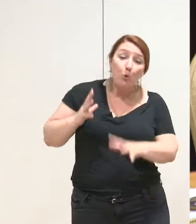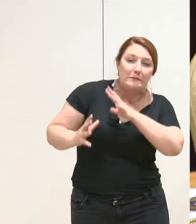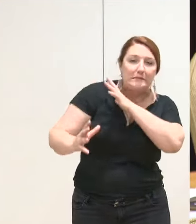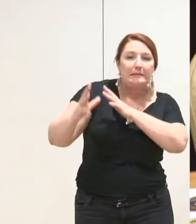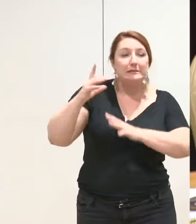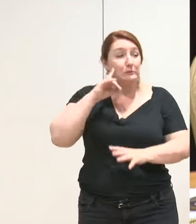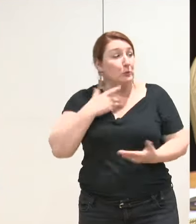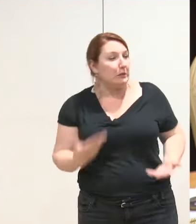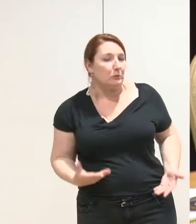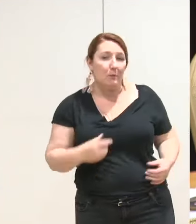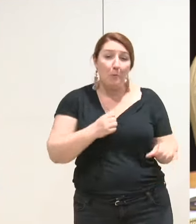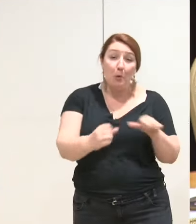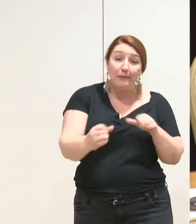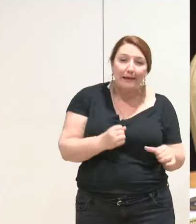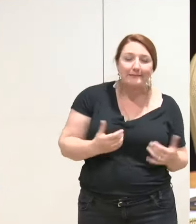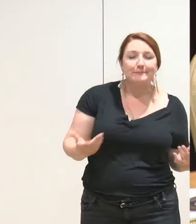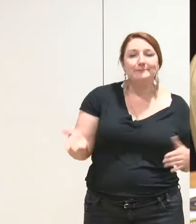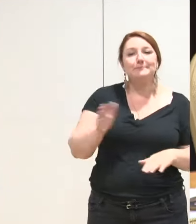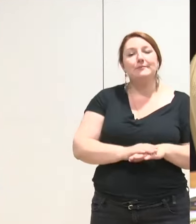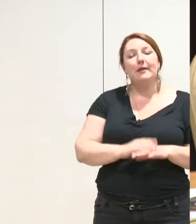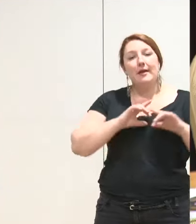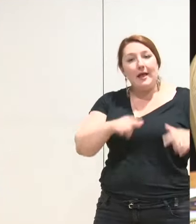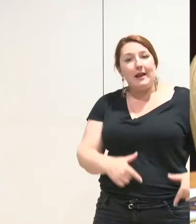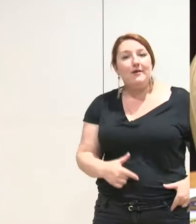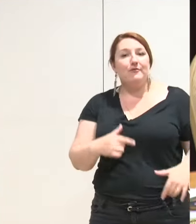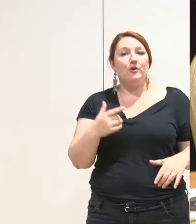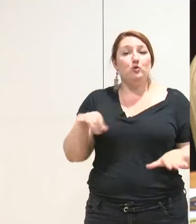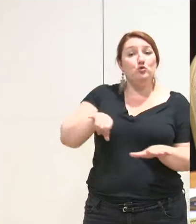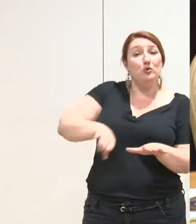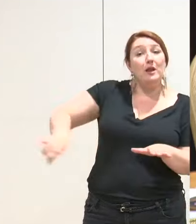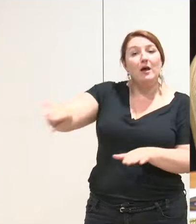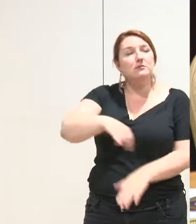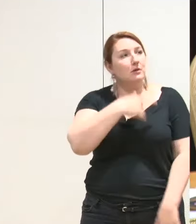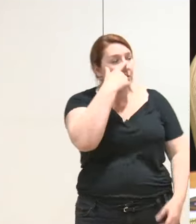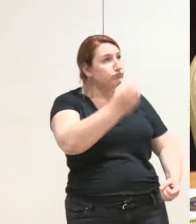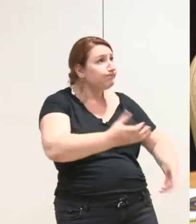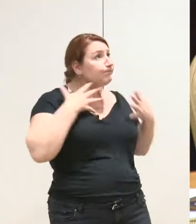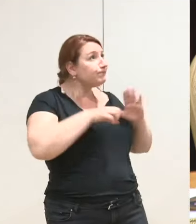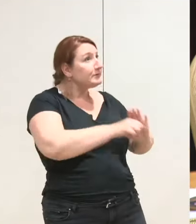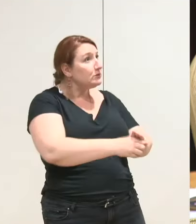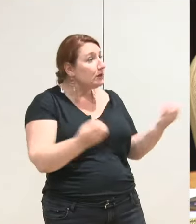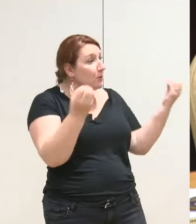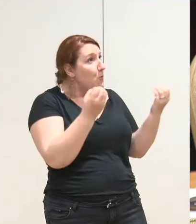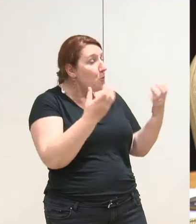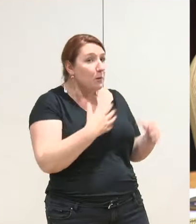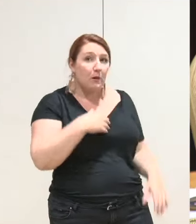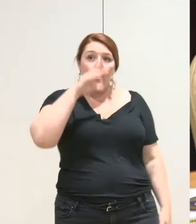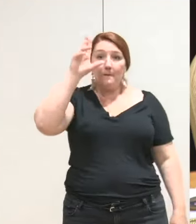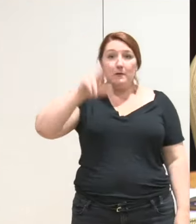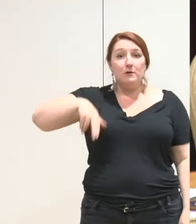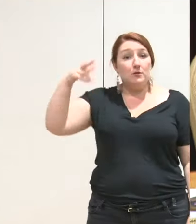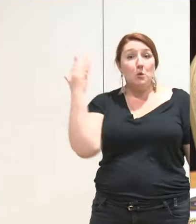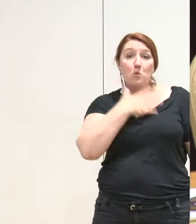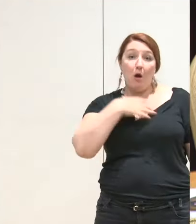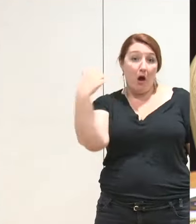l'époque les élèves de l'école du lac ont l'impression que leur école n'a jamais été une priorité et pour qui la seule couleur semble être le la couleur